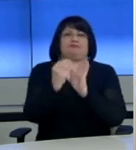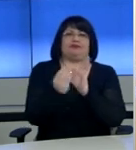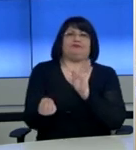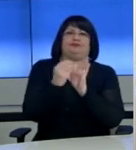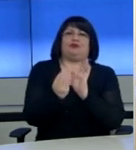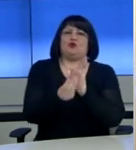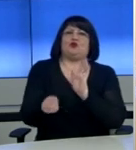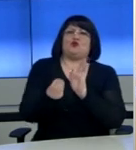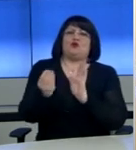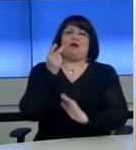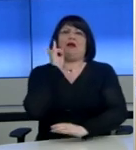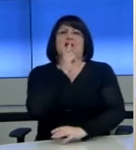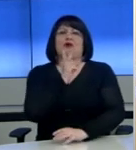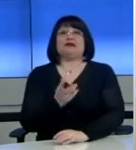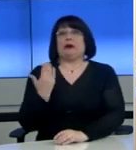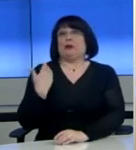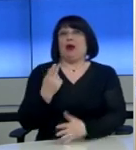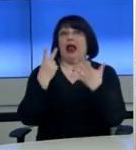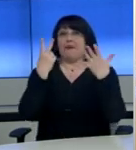Και βεβαίως πριν από 7 μήνες